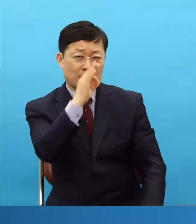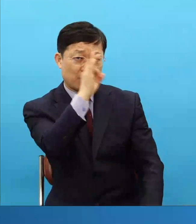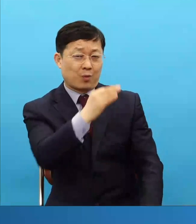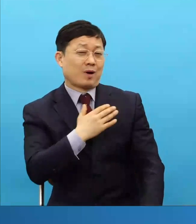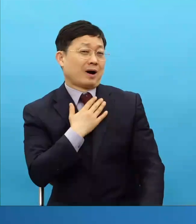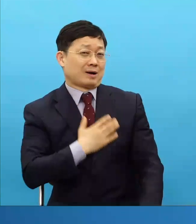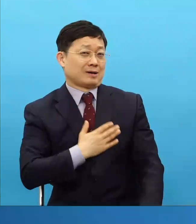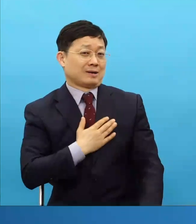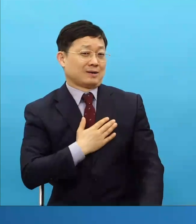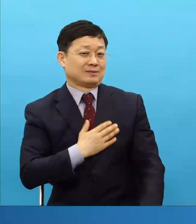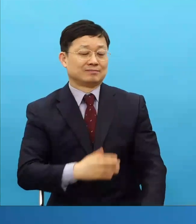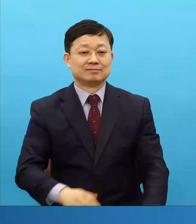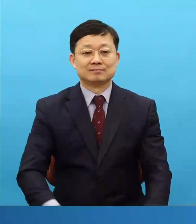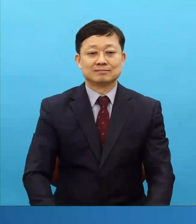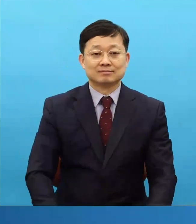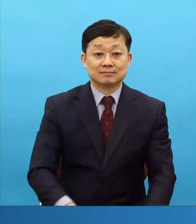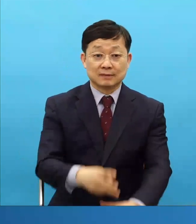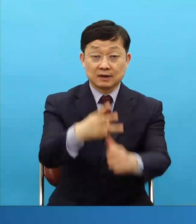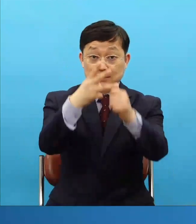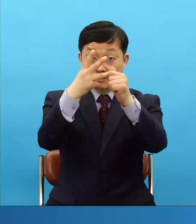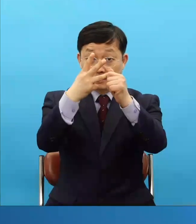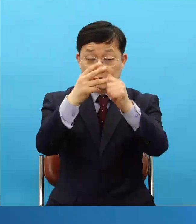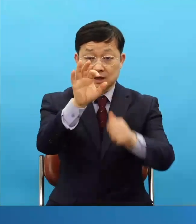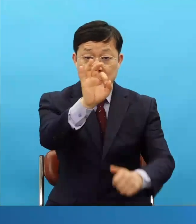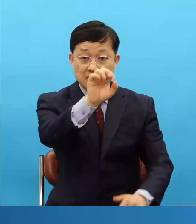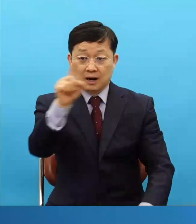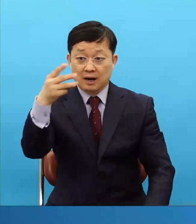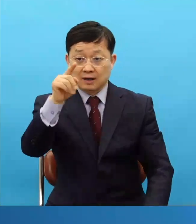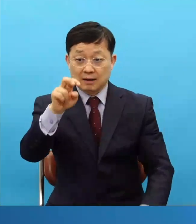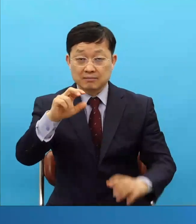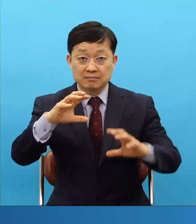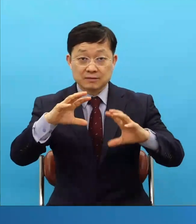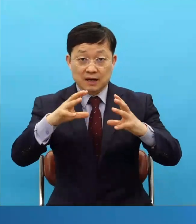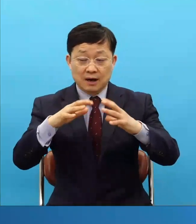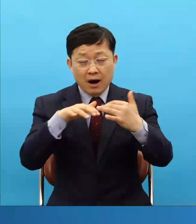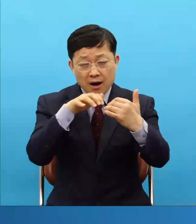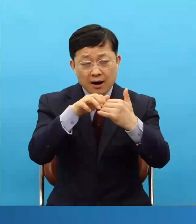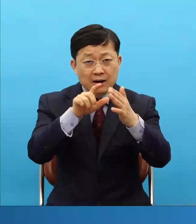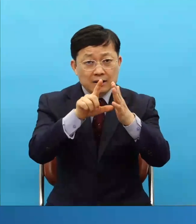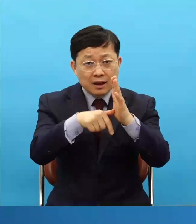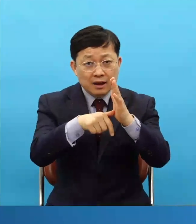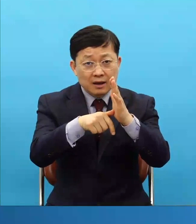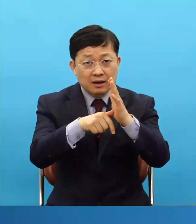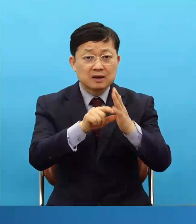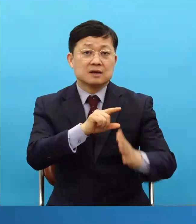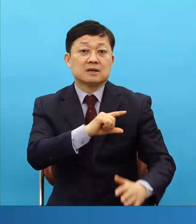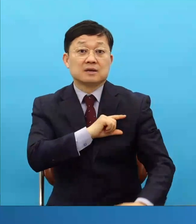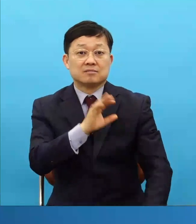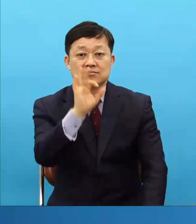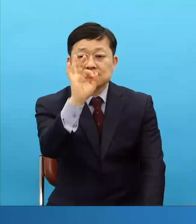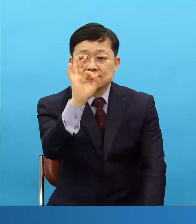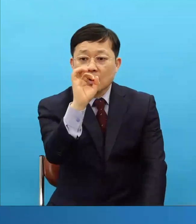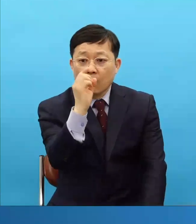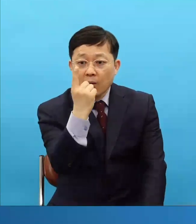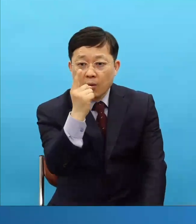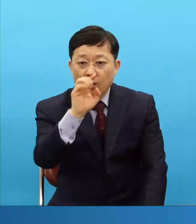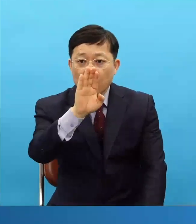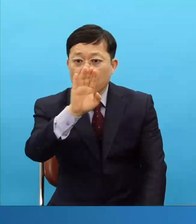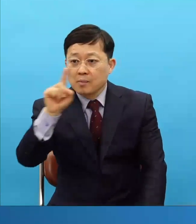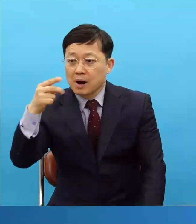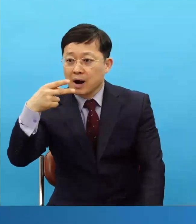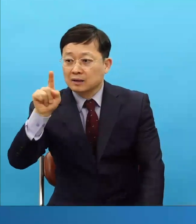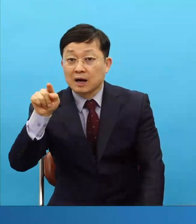때 When Aram continued to attack, 열왕기상 18장 1절에 15절에 오바다라고 하는 이 산업인